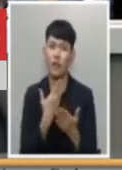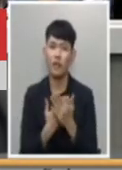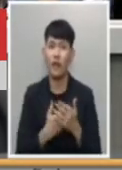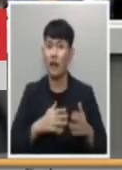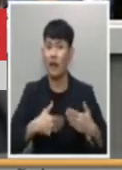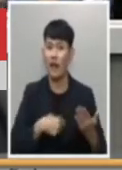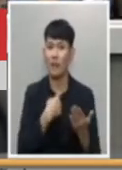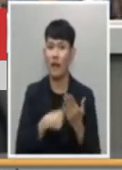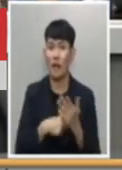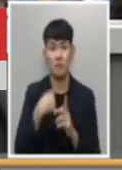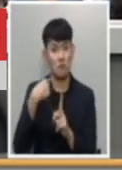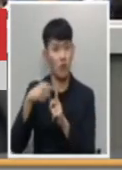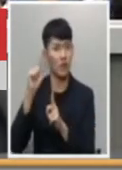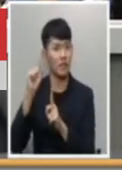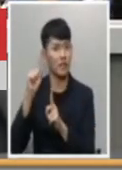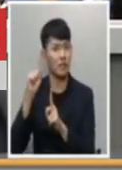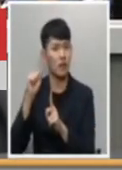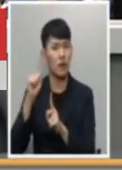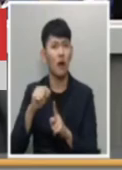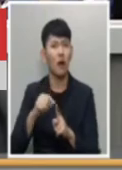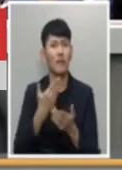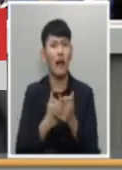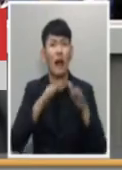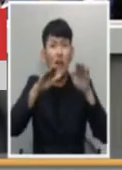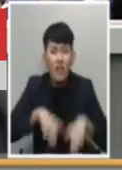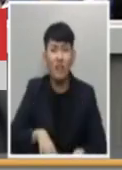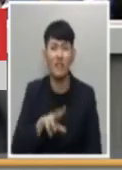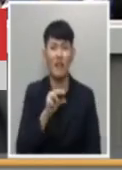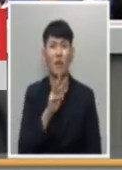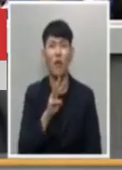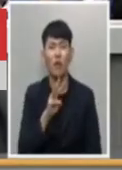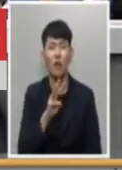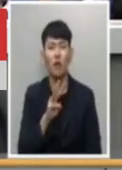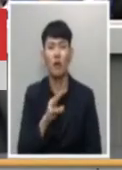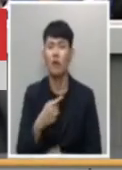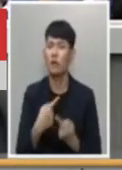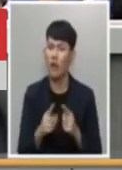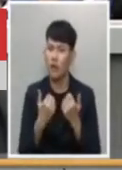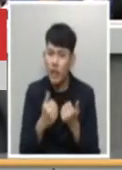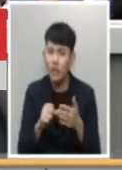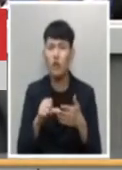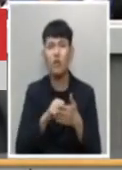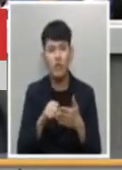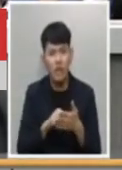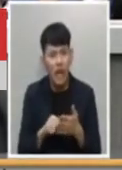ลละ20บาทยางพาราลดลงมาเหลือ36บาทวันนี้ท่านต้องแก้ไขให้ครบ